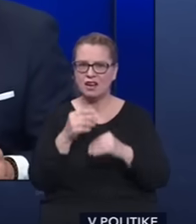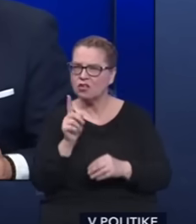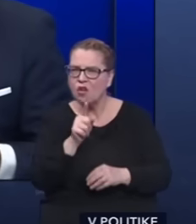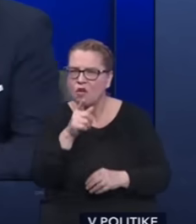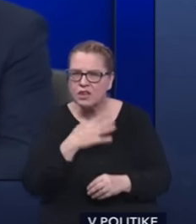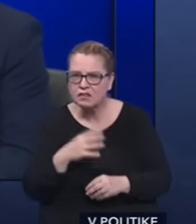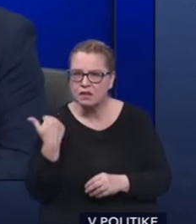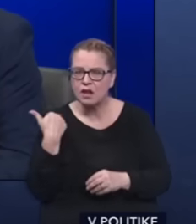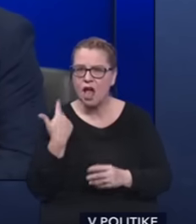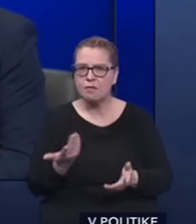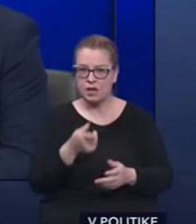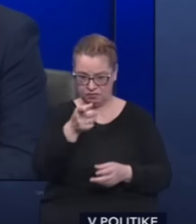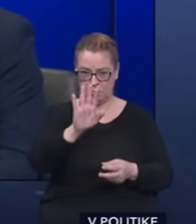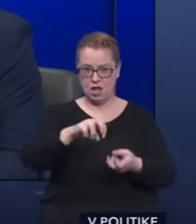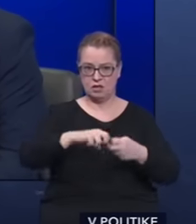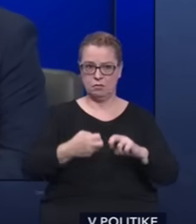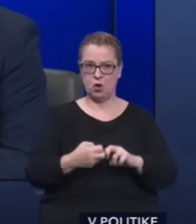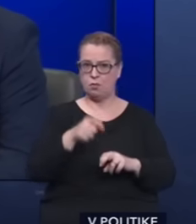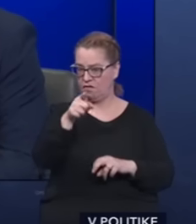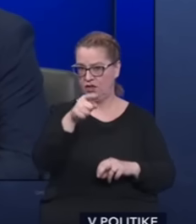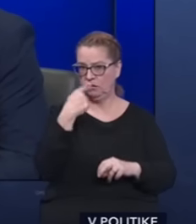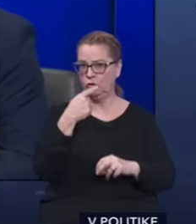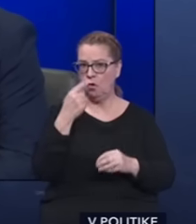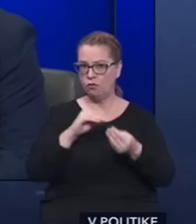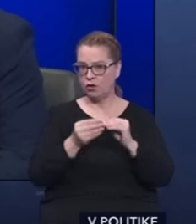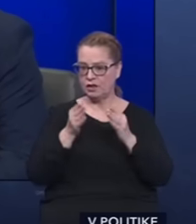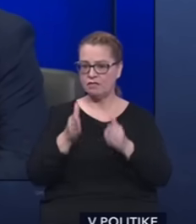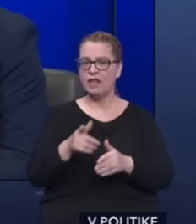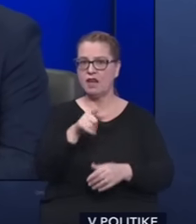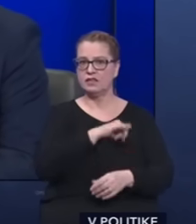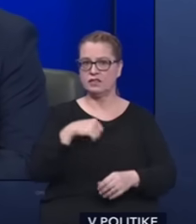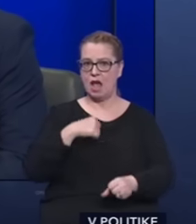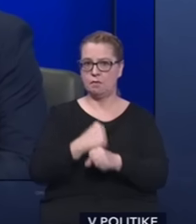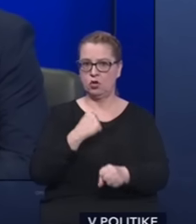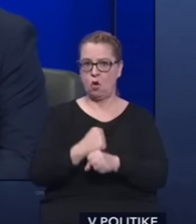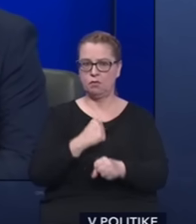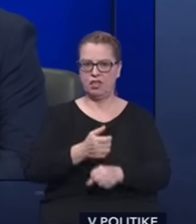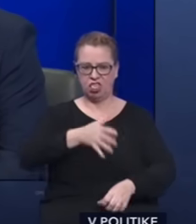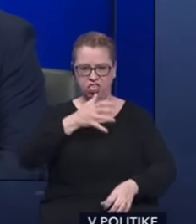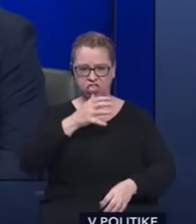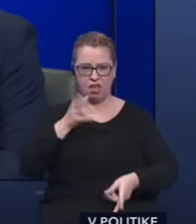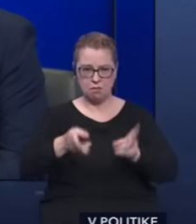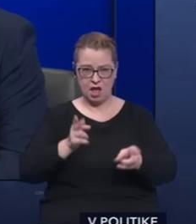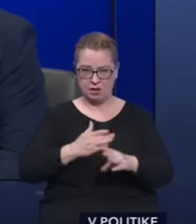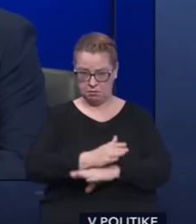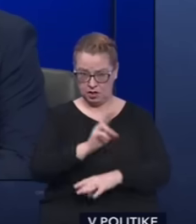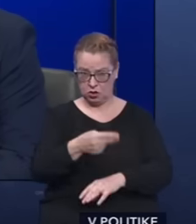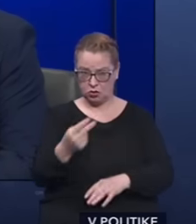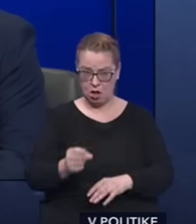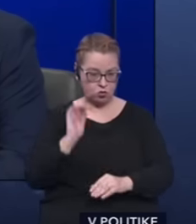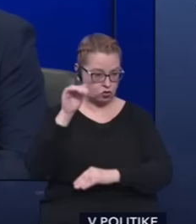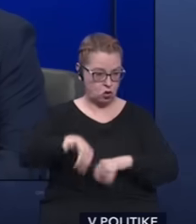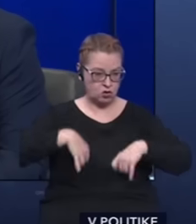klamať? Veď vy máte s tým problém. Vy hovoríte o veciach, ktoré sami robíte. Rozchlastať bare 1 000 000 eur. Do